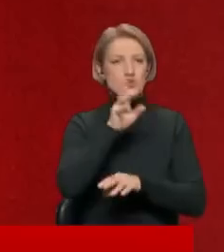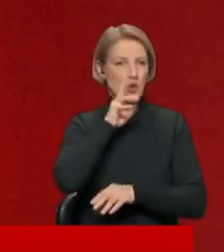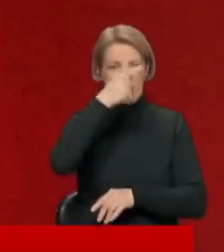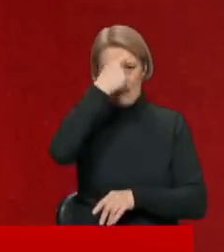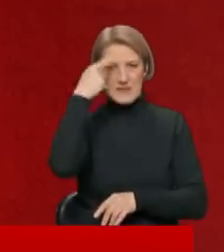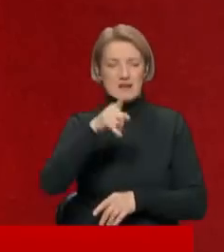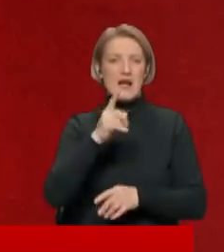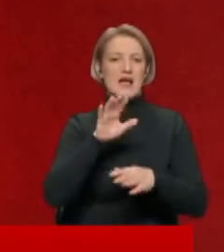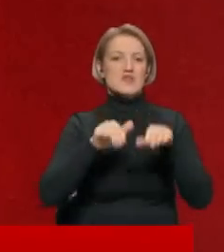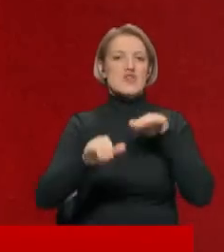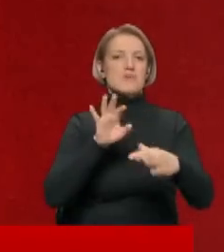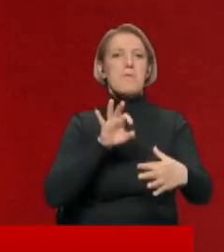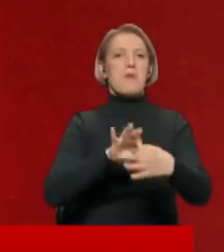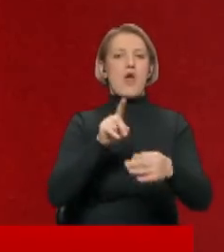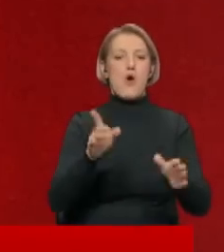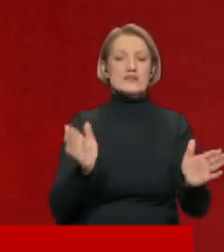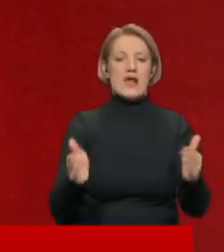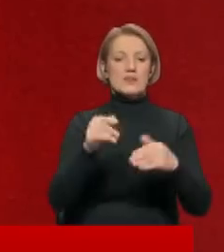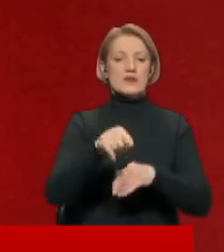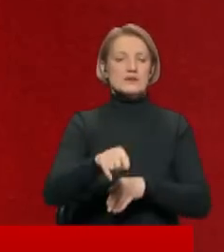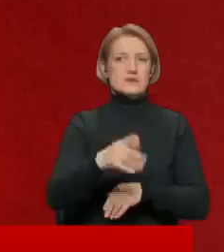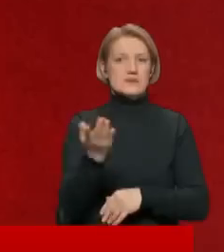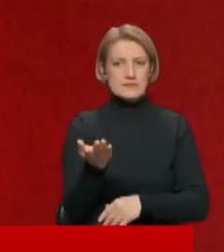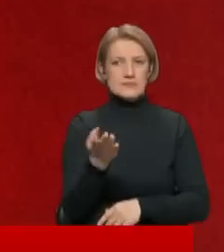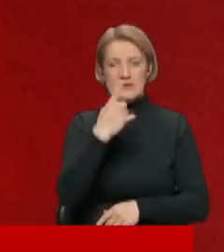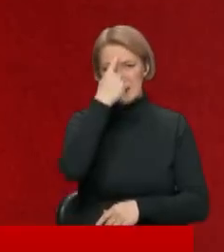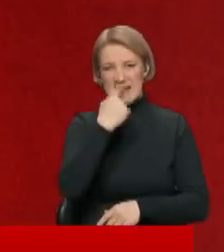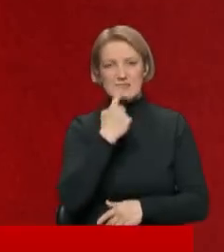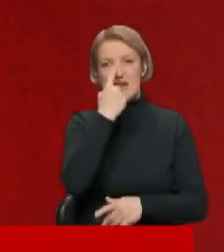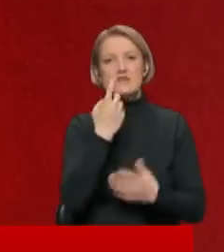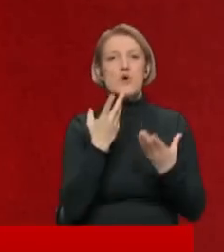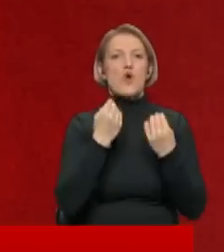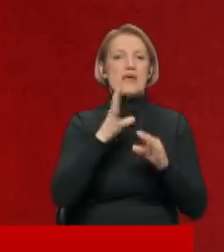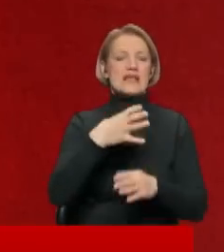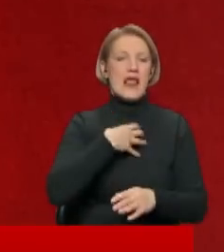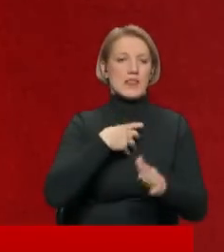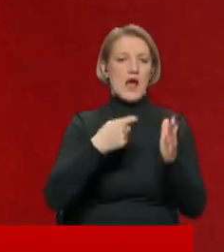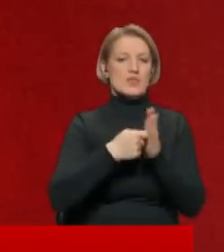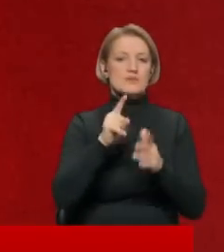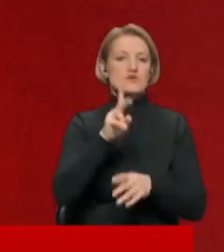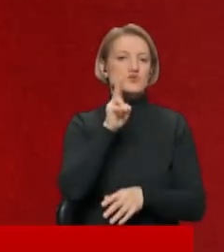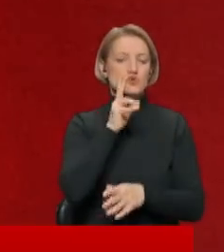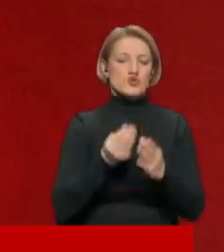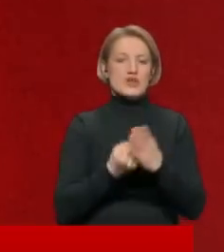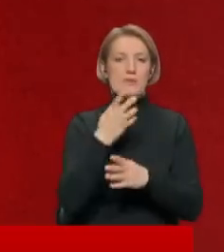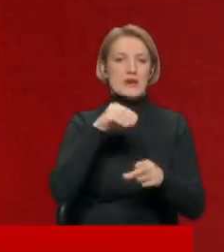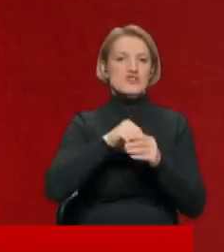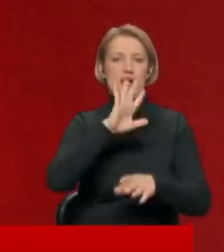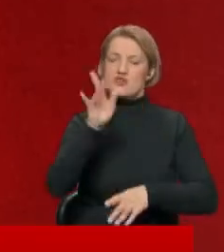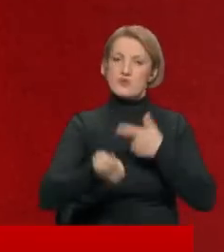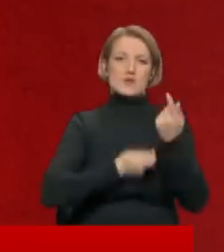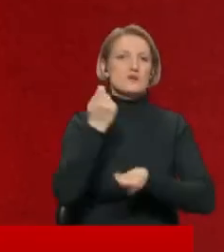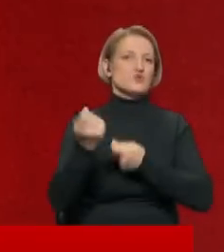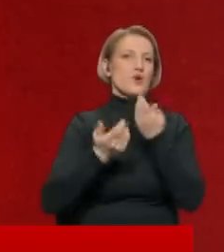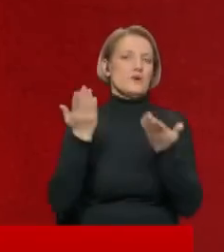seçime Endeksli o sandıktan meşru gayrimeşru resmi gayri resmi kendi lehine bir netice çıkartmak için her şey seferber